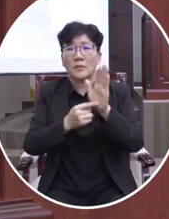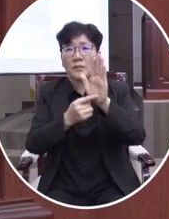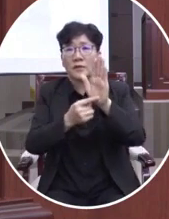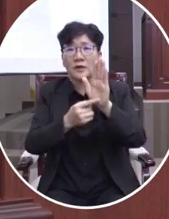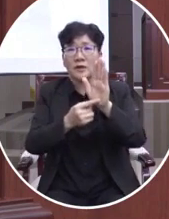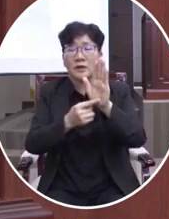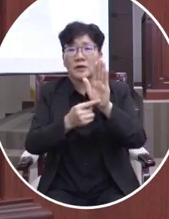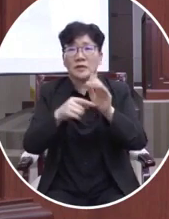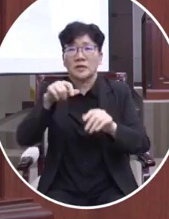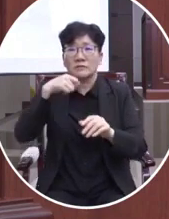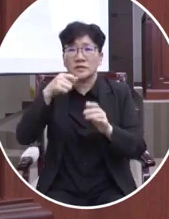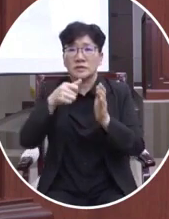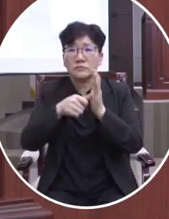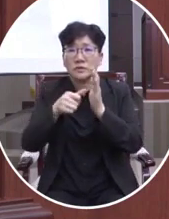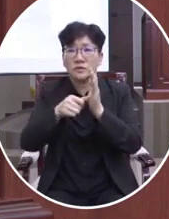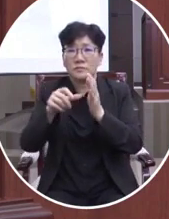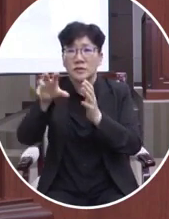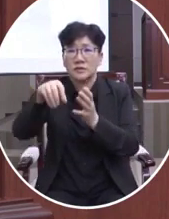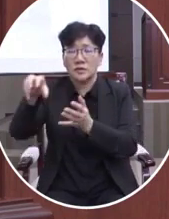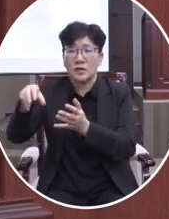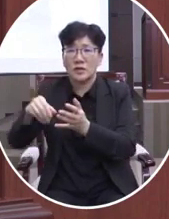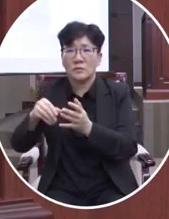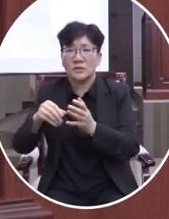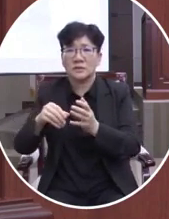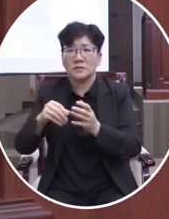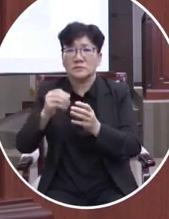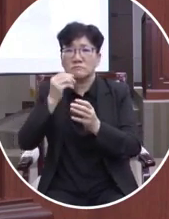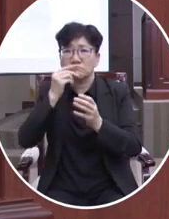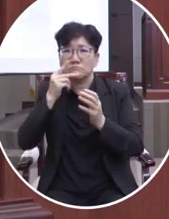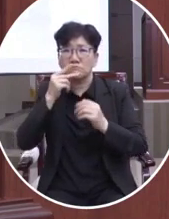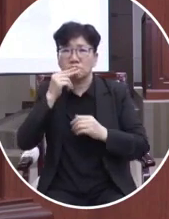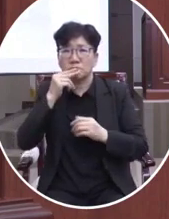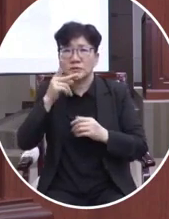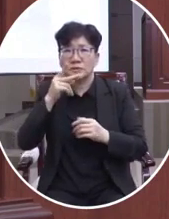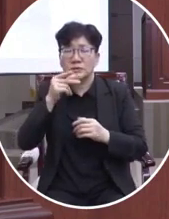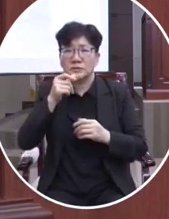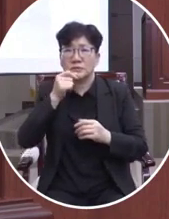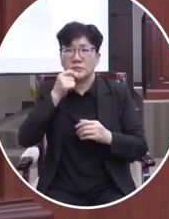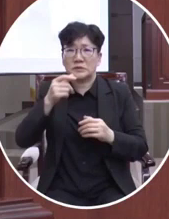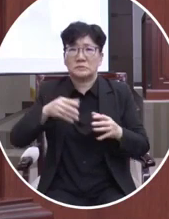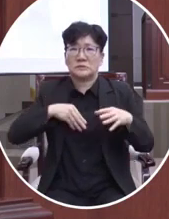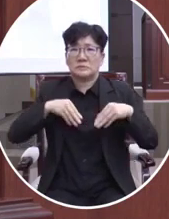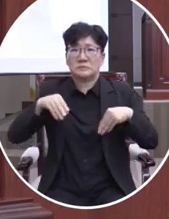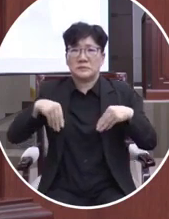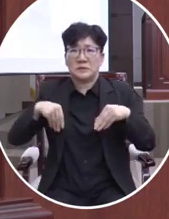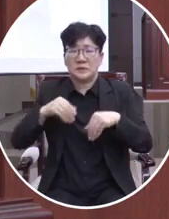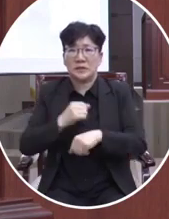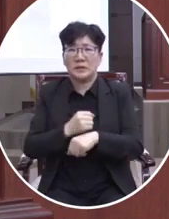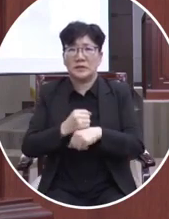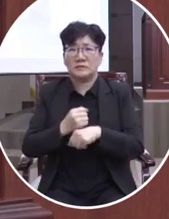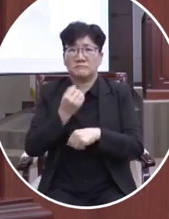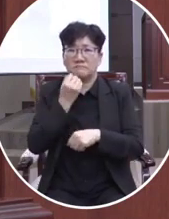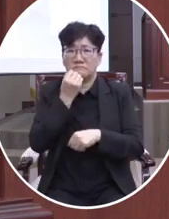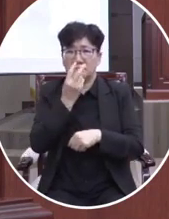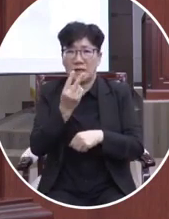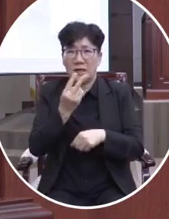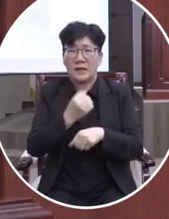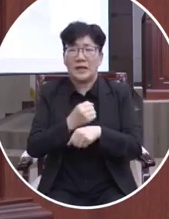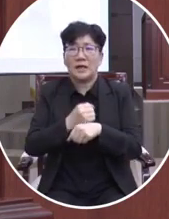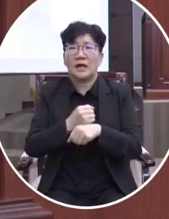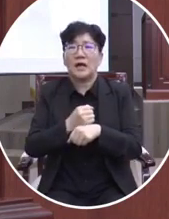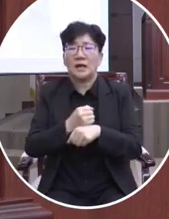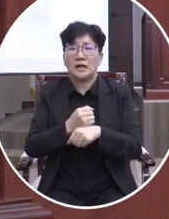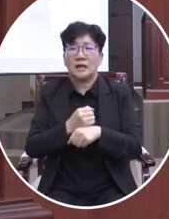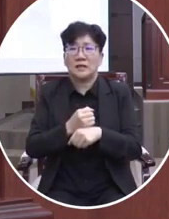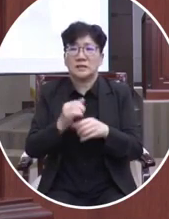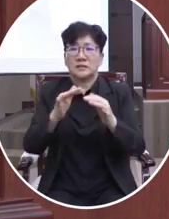바에 따르면 음식물 쓰레기를 수거하다 보면 뜯어진 봉투 밖으로 우물이 튀기도 하고 온몸에 냄새가 너무